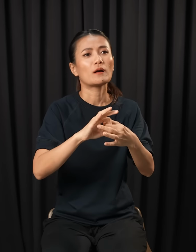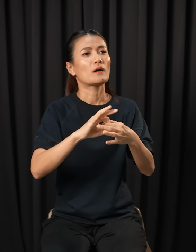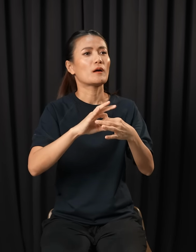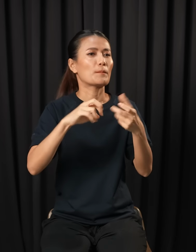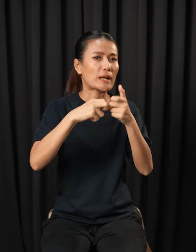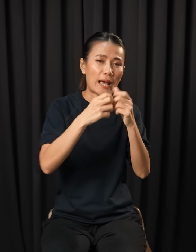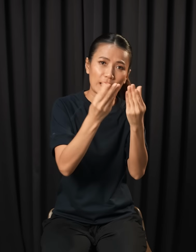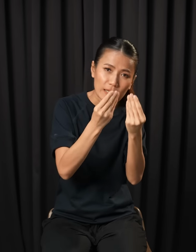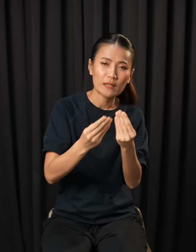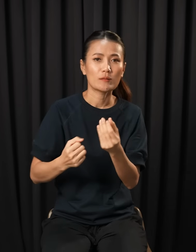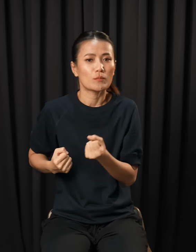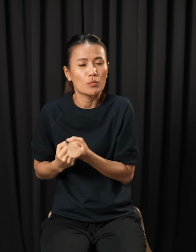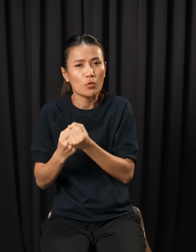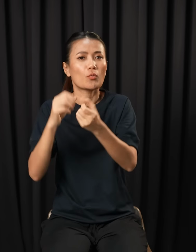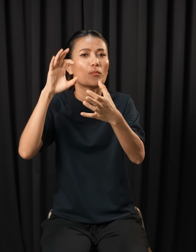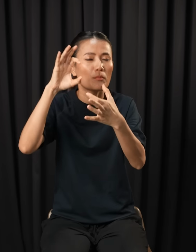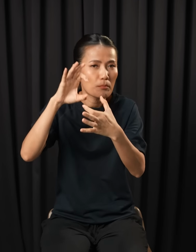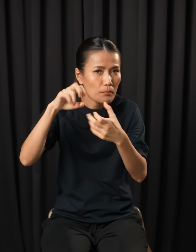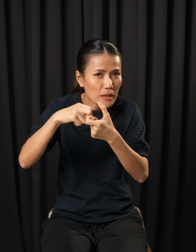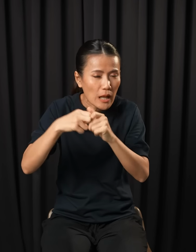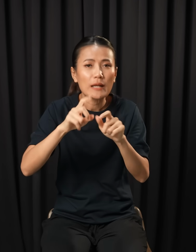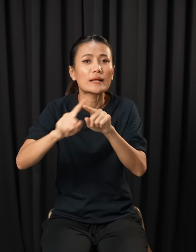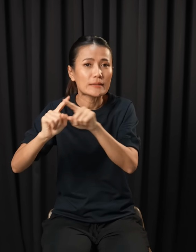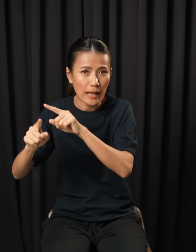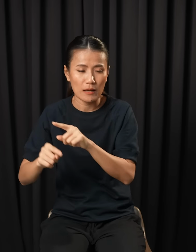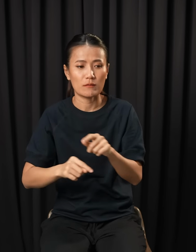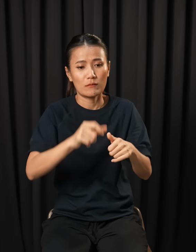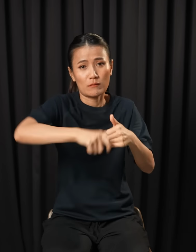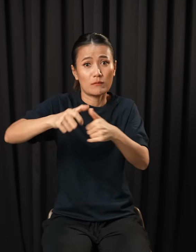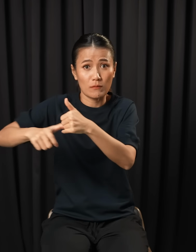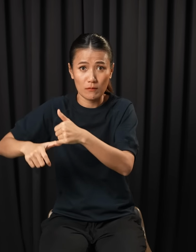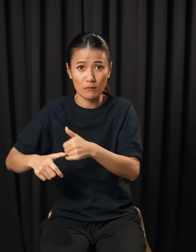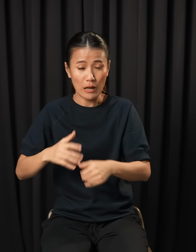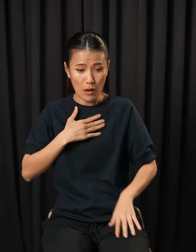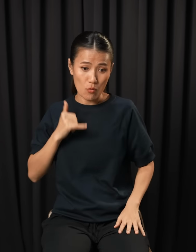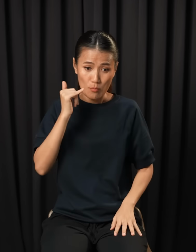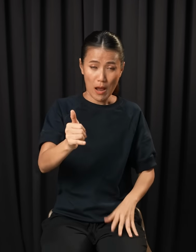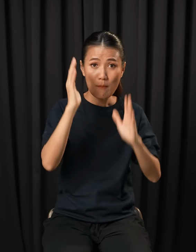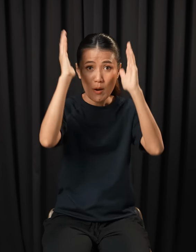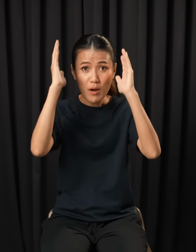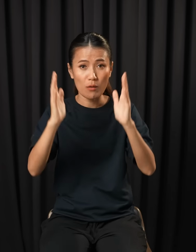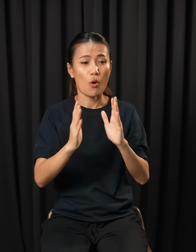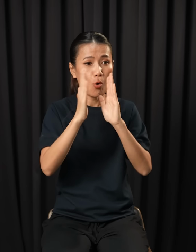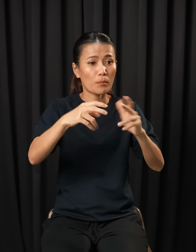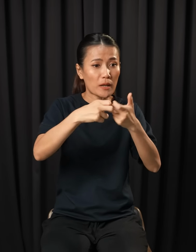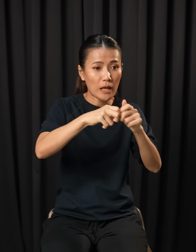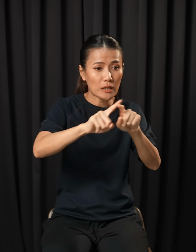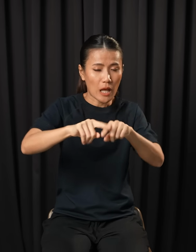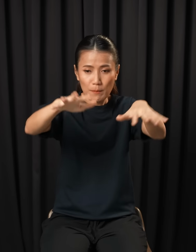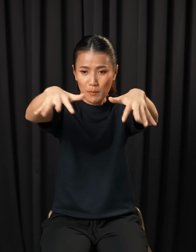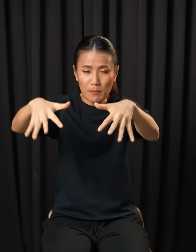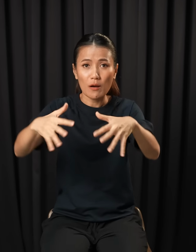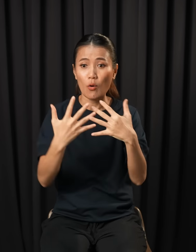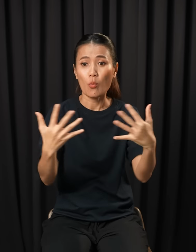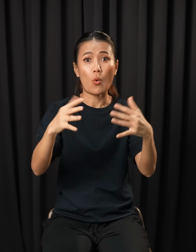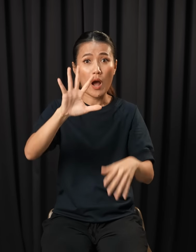แกนนำสู้เรื่องเหมืองแกนนำสู้เรื่องชาติพันธุ์เพราะฉะนั้นบางคนที่ต่อสู้เรื่องราชพัสดุก็จะโดนยึดที่โอ้อันนี้เนี่ยเวลาเราไปปาสายทีนึงเอามา